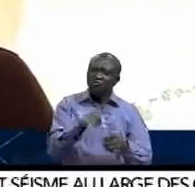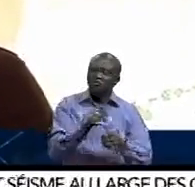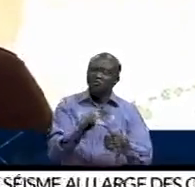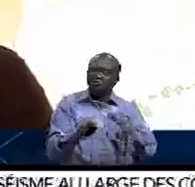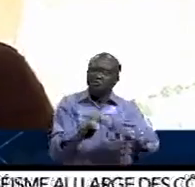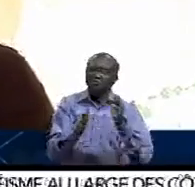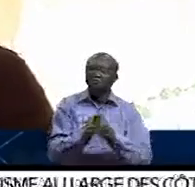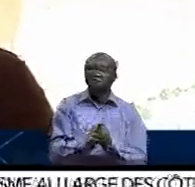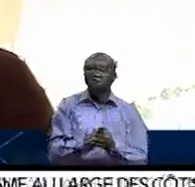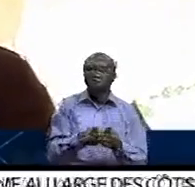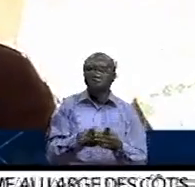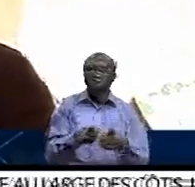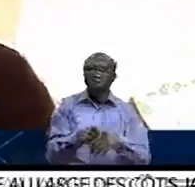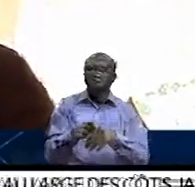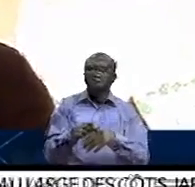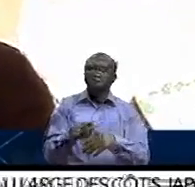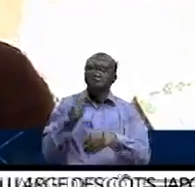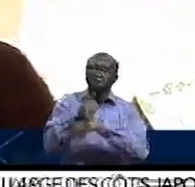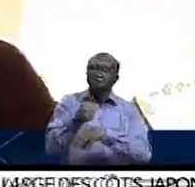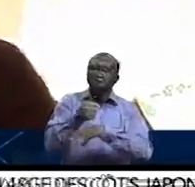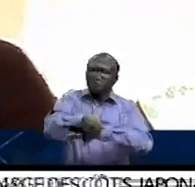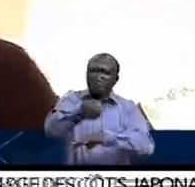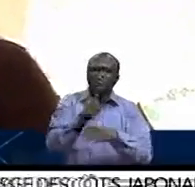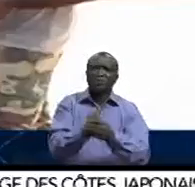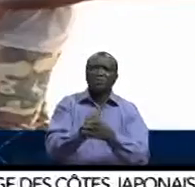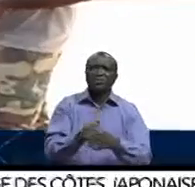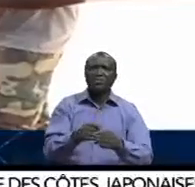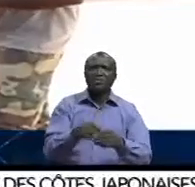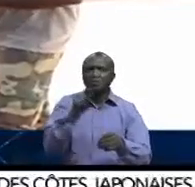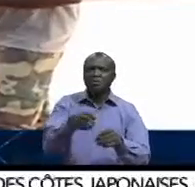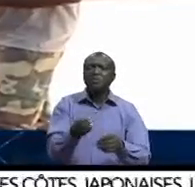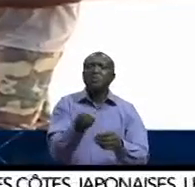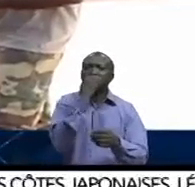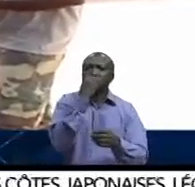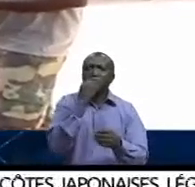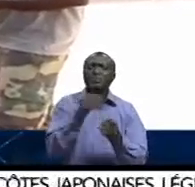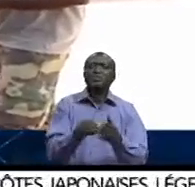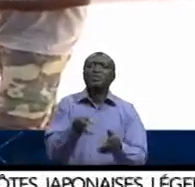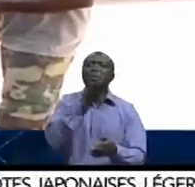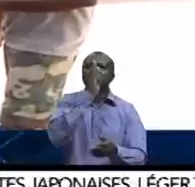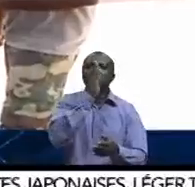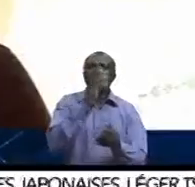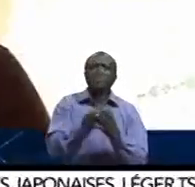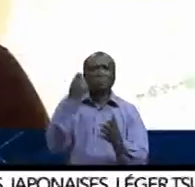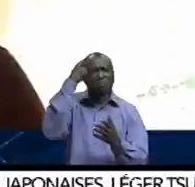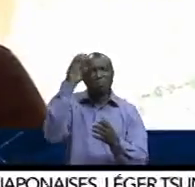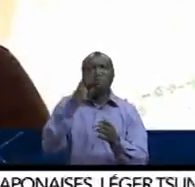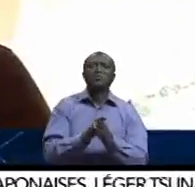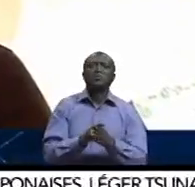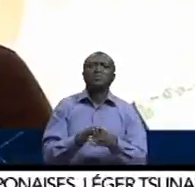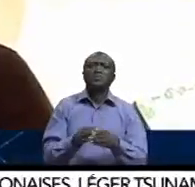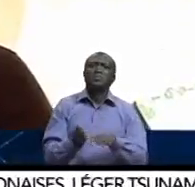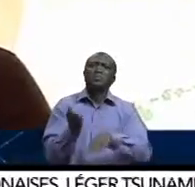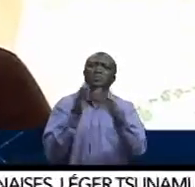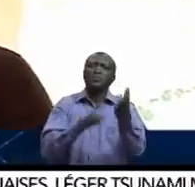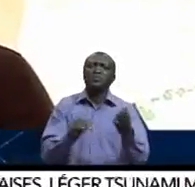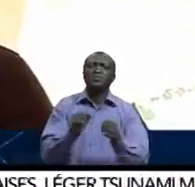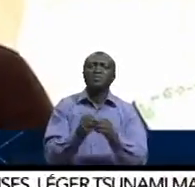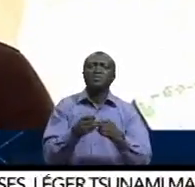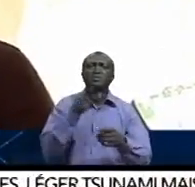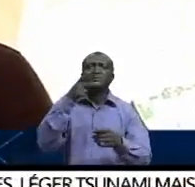vie également ça ne règle rien étant donné que tu vas manger et tu vas boire et maintenant pour la victime et pour sa famille quel sera